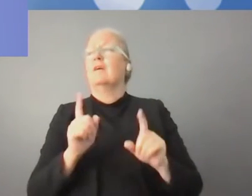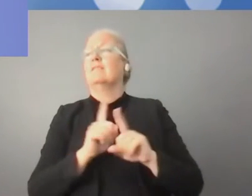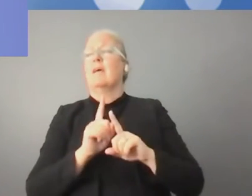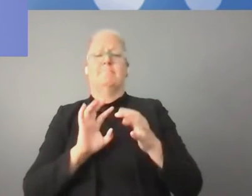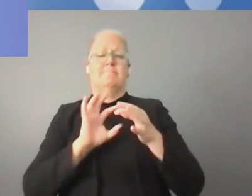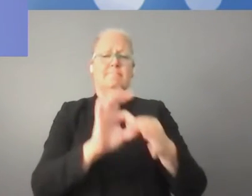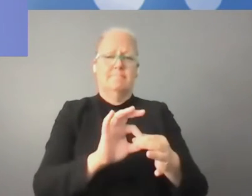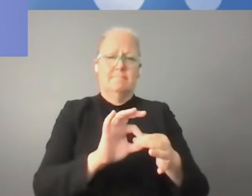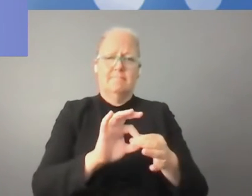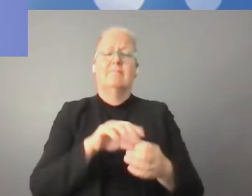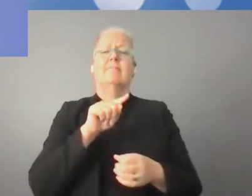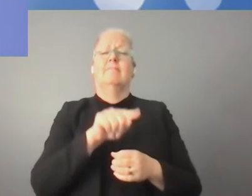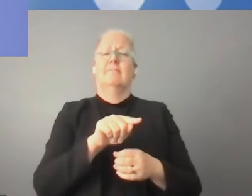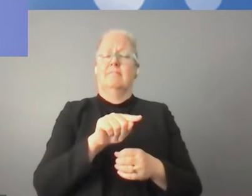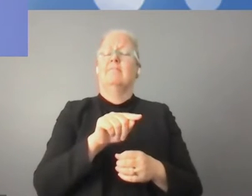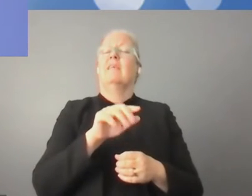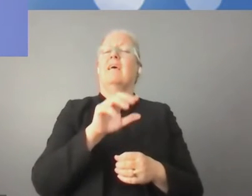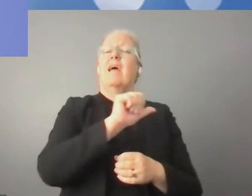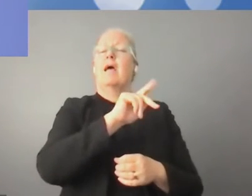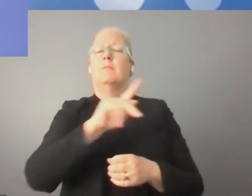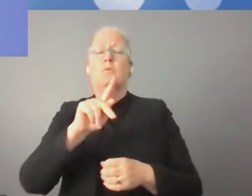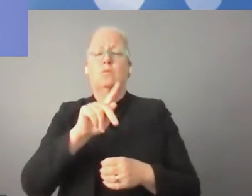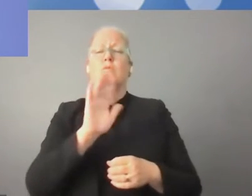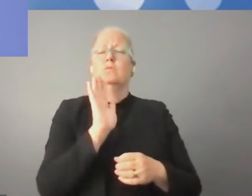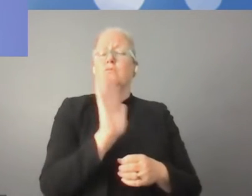Надеемся также в связи с